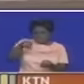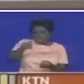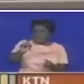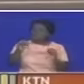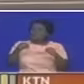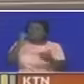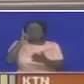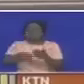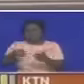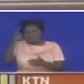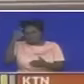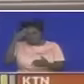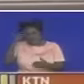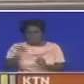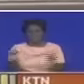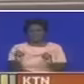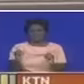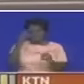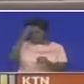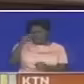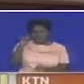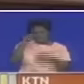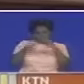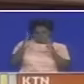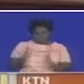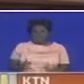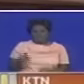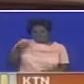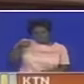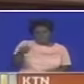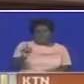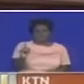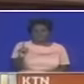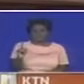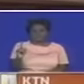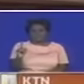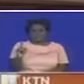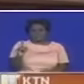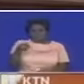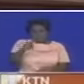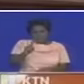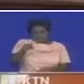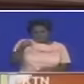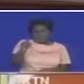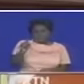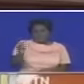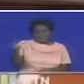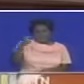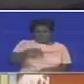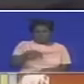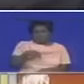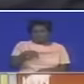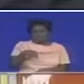to do, because the petitioner as of now has acted on the premise that he was coming to be for